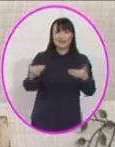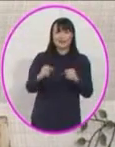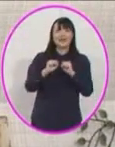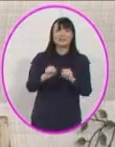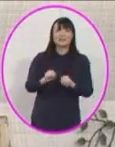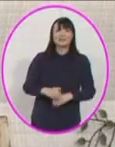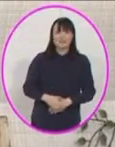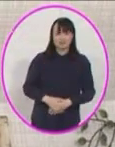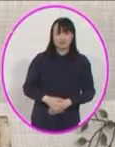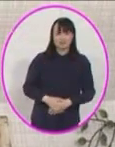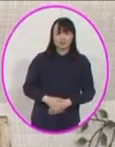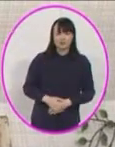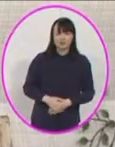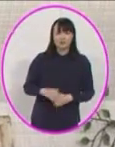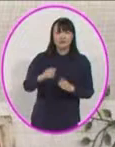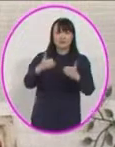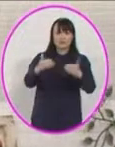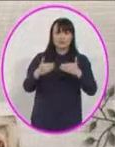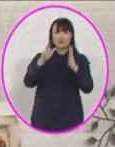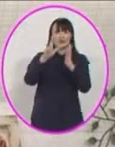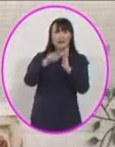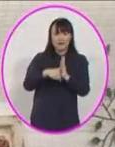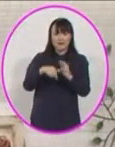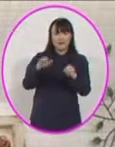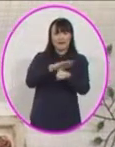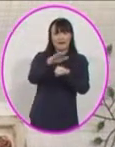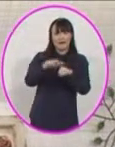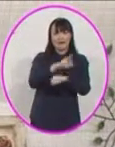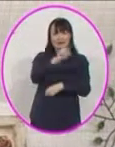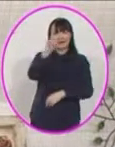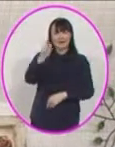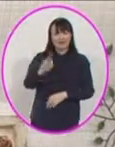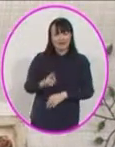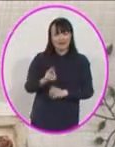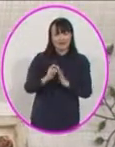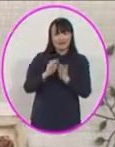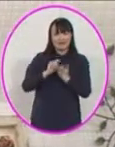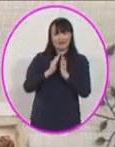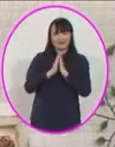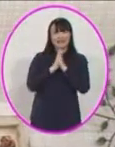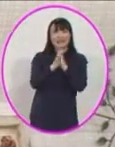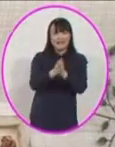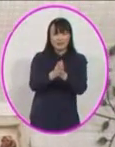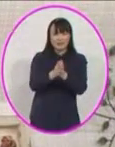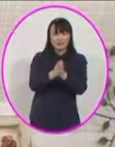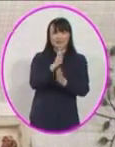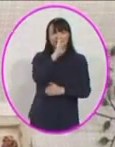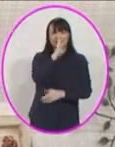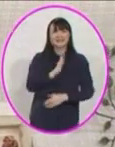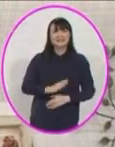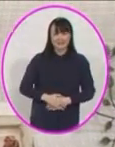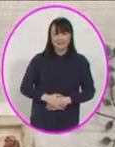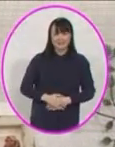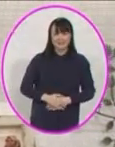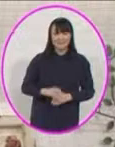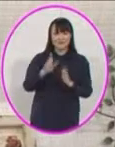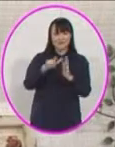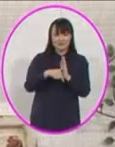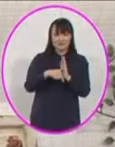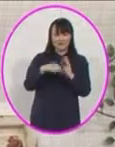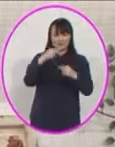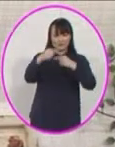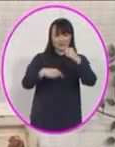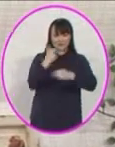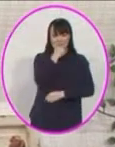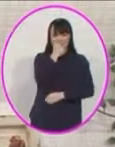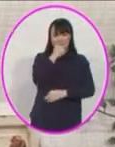のであいあいセンターの方に依頼をして頂いたら手話通訳の派遣というものがでいきますのでを収容者を